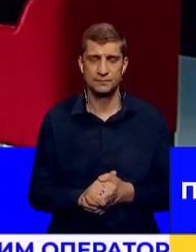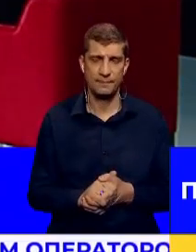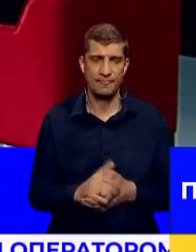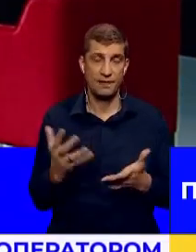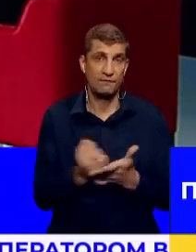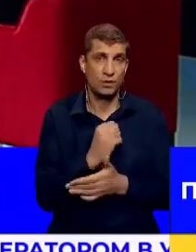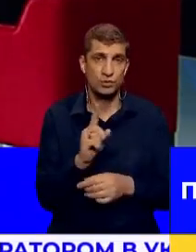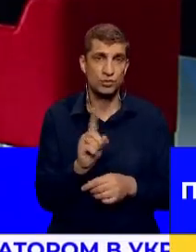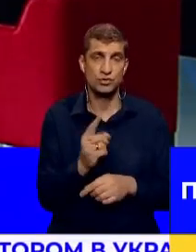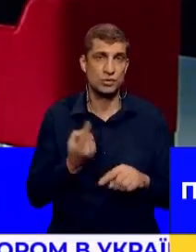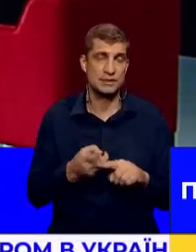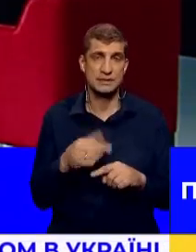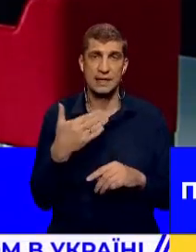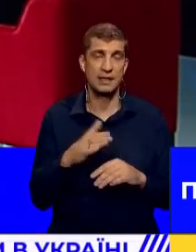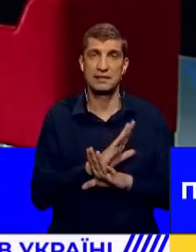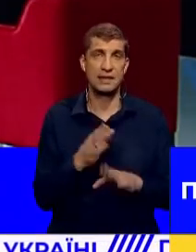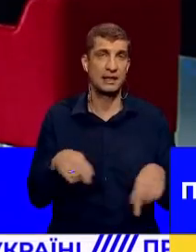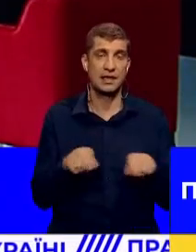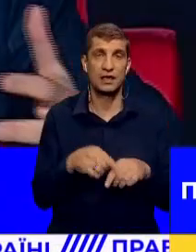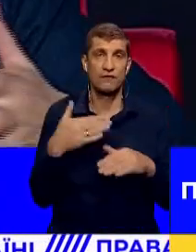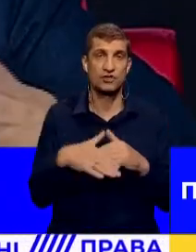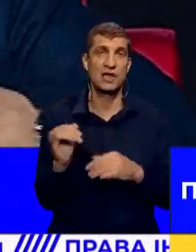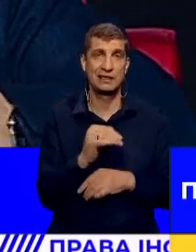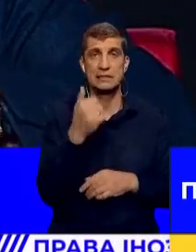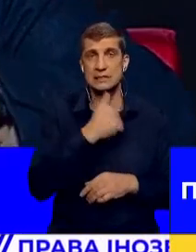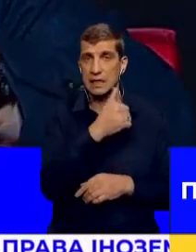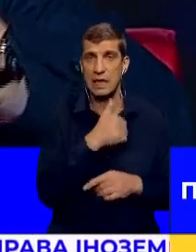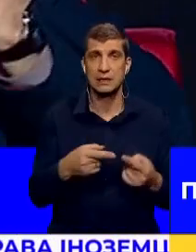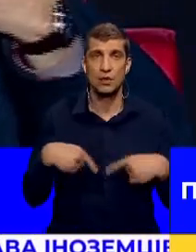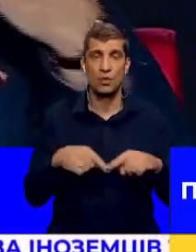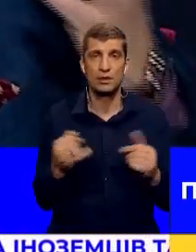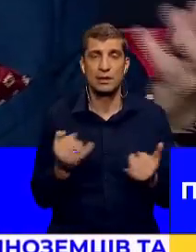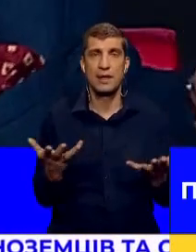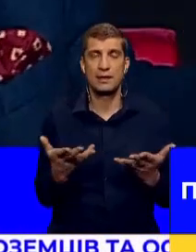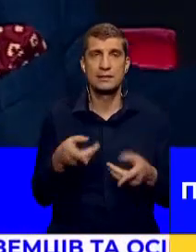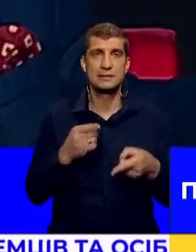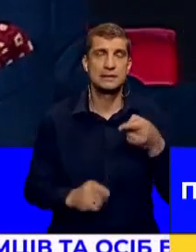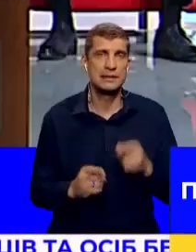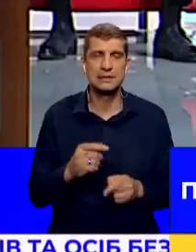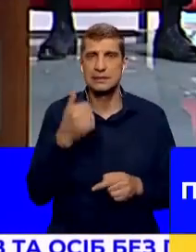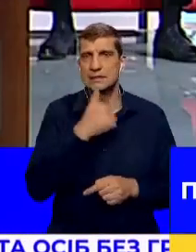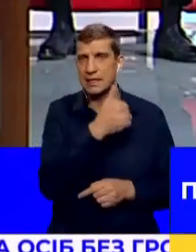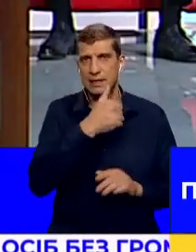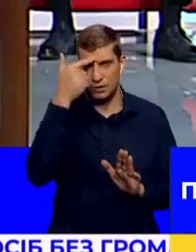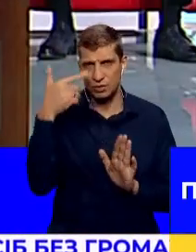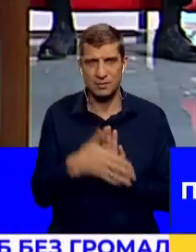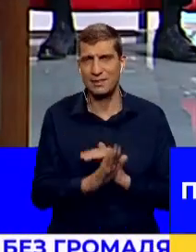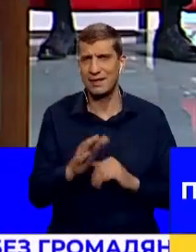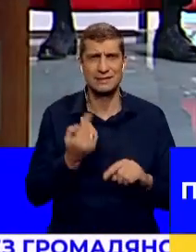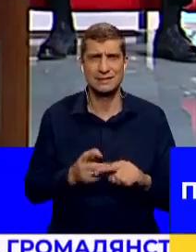виходить, що це не такий вже секретний орган. І якісь, ну, дійсні секрети, розумієте, не